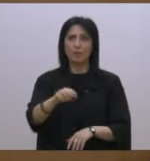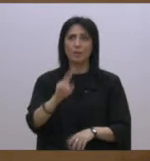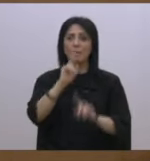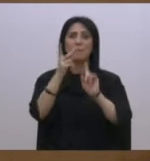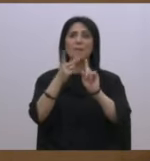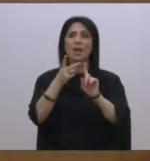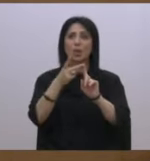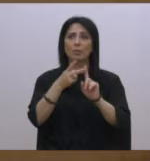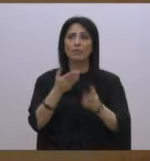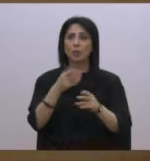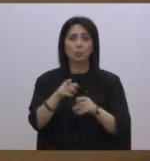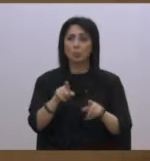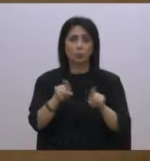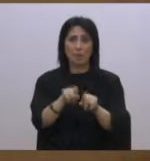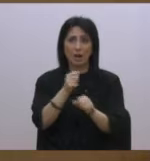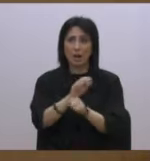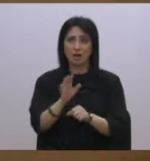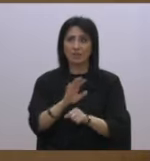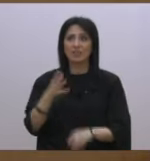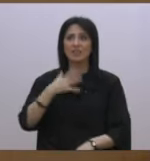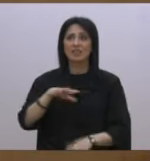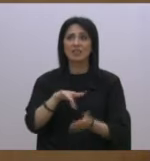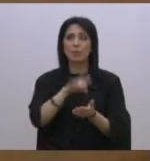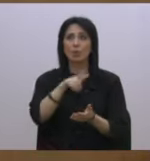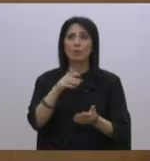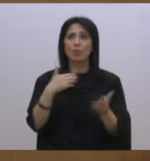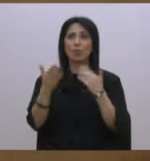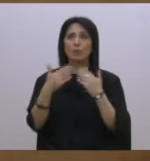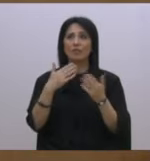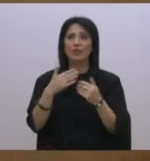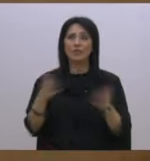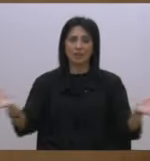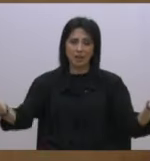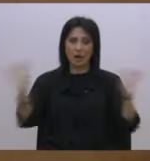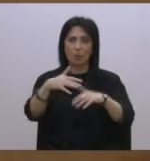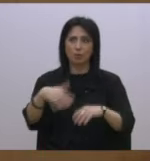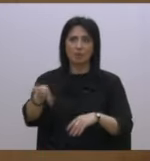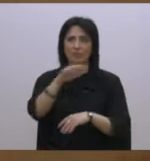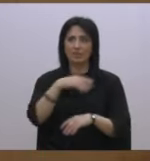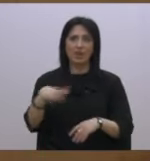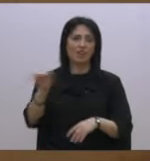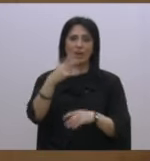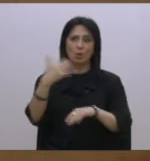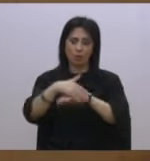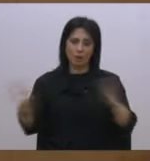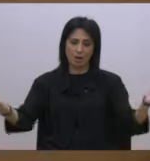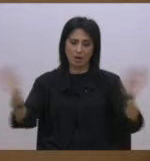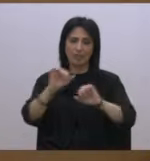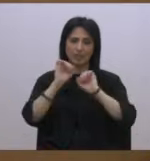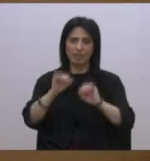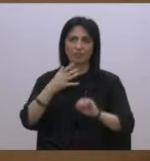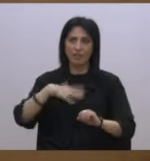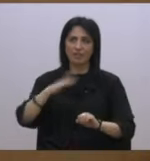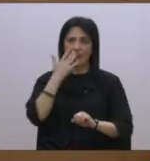მეორე თუ ამას არ ეკეთებთ საქართველოს მოქალაქეებს მოუწოდებ გამოდით ყველა უნდა გამოხვიდეთ გარეთ და დაიცვათ ჩვენი